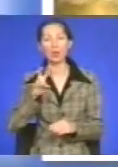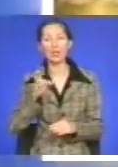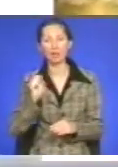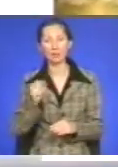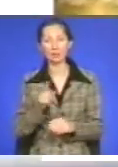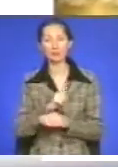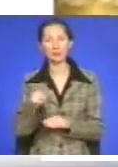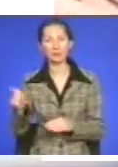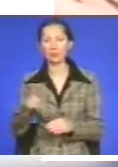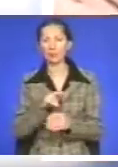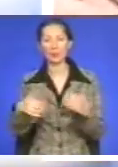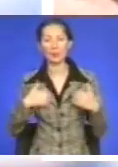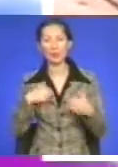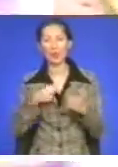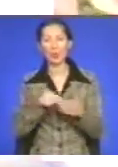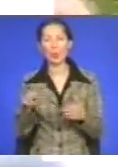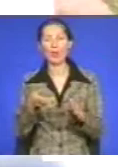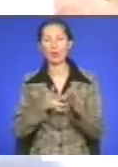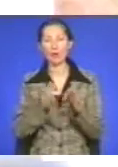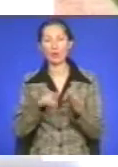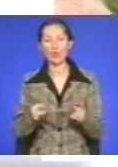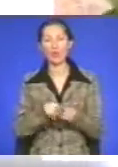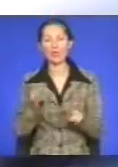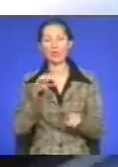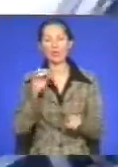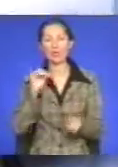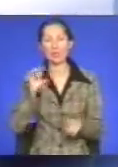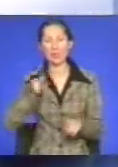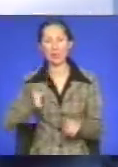Тернополяни не поспішають купляти кавуни та дині.